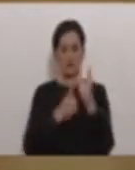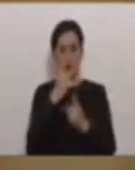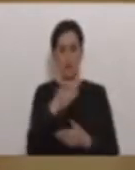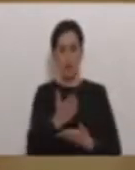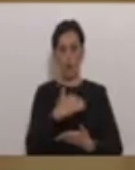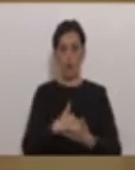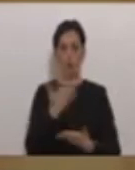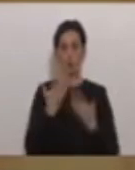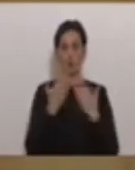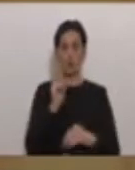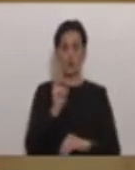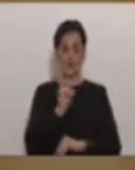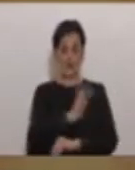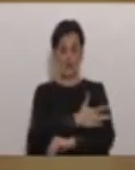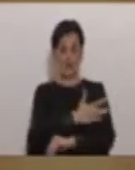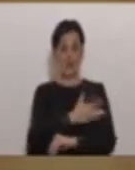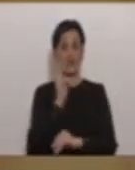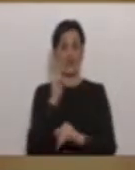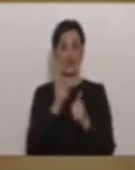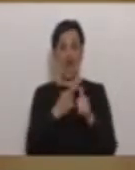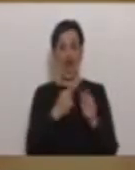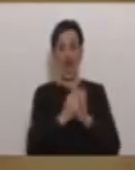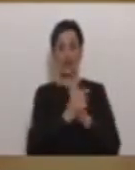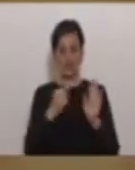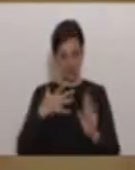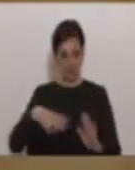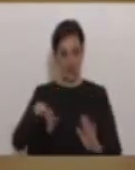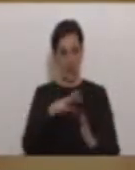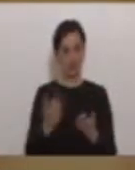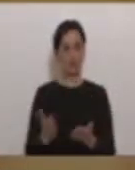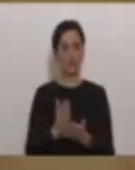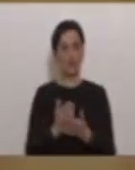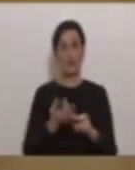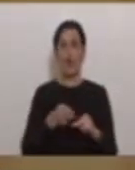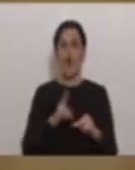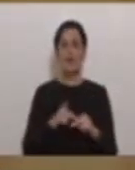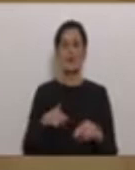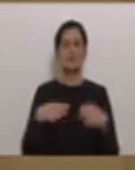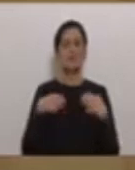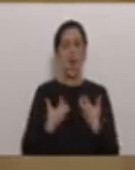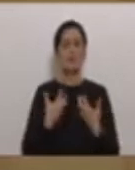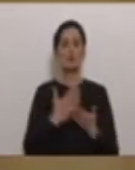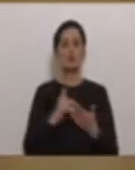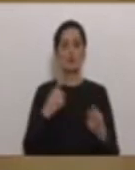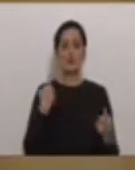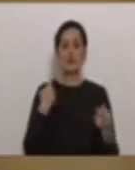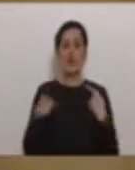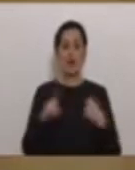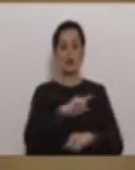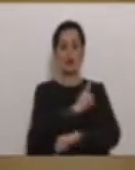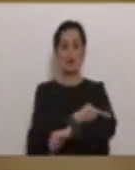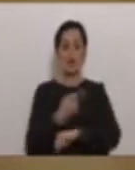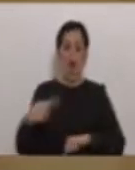თუ ვინმე იმსახურებს კანდიდატის სტატუსს, ეს საქართველოა. ამის ფონზე ძალიან სამწუხაროა, რომ რადიკალური ძალა არათუ